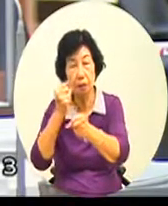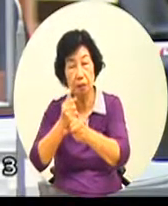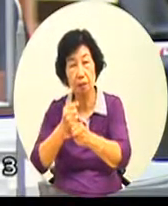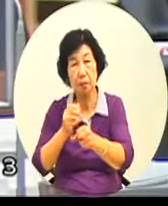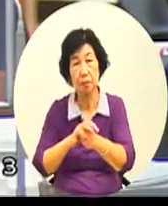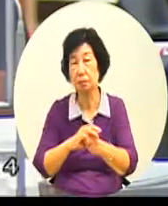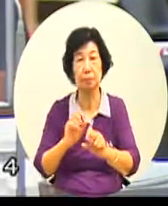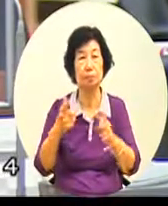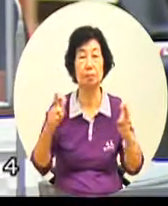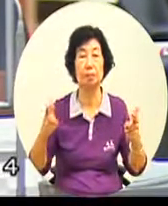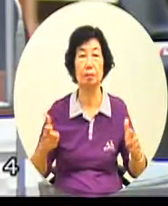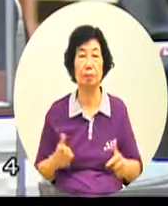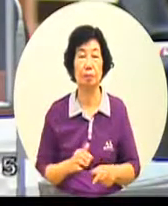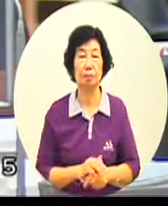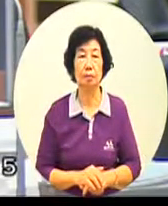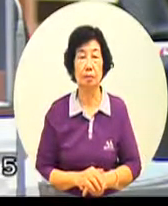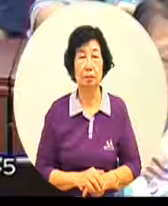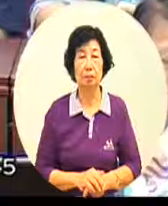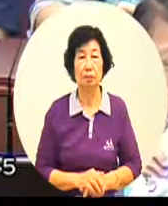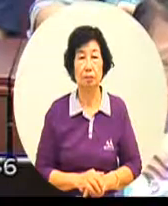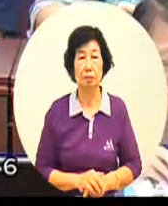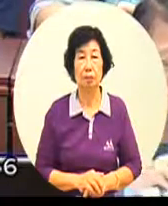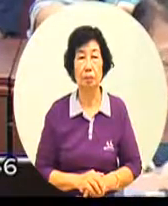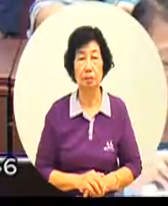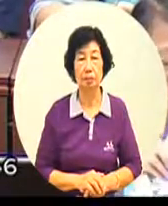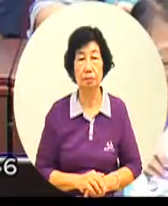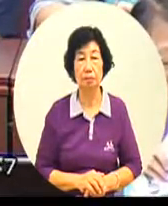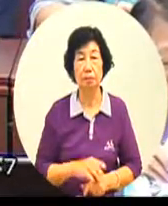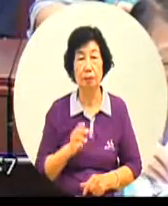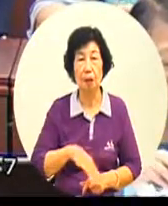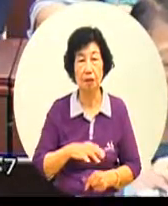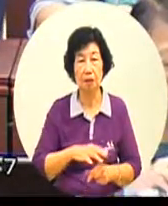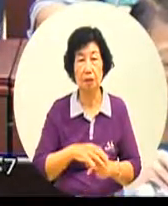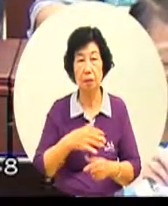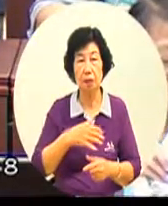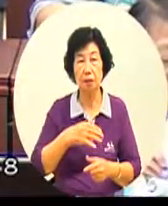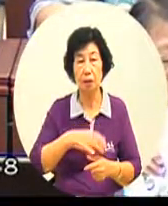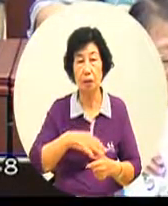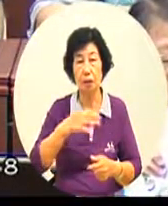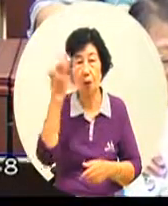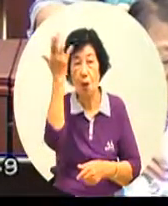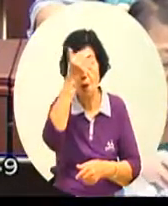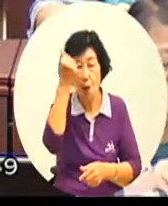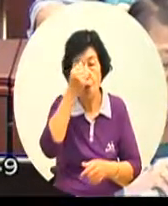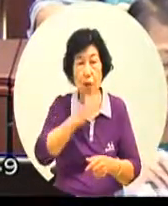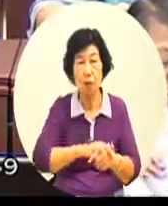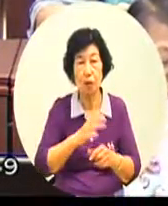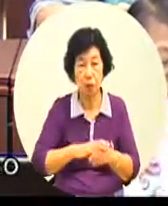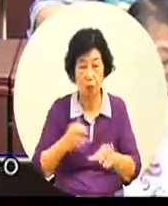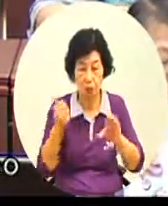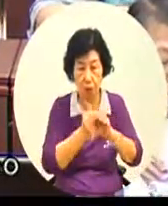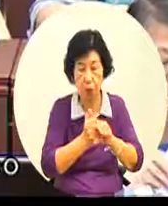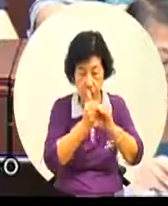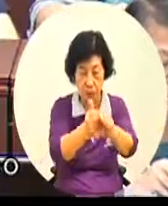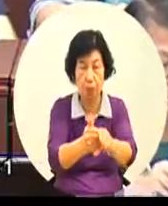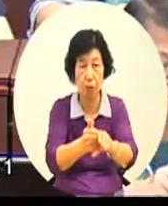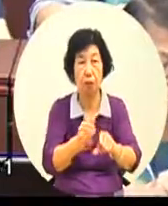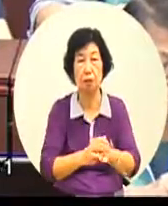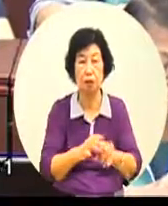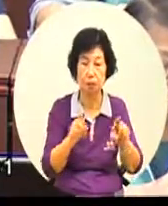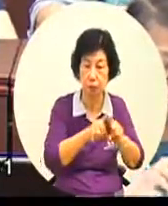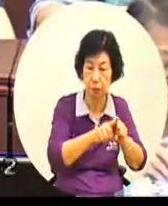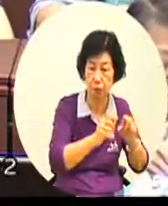不是。被接受服务的这些长辈， 这是长辈的人， 是他不是针对一般